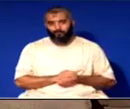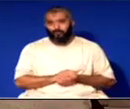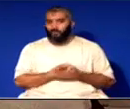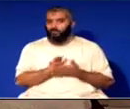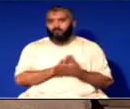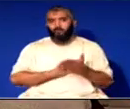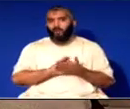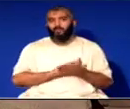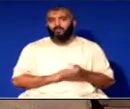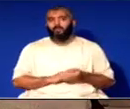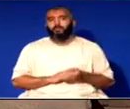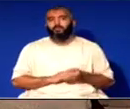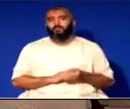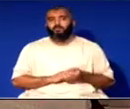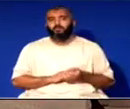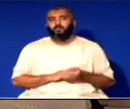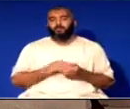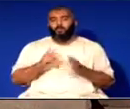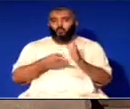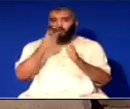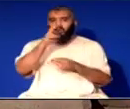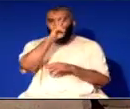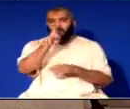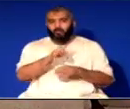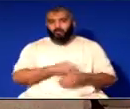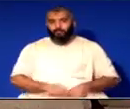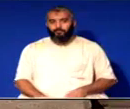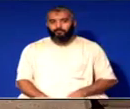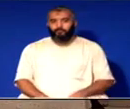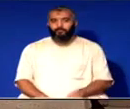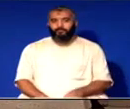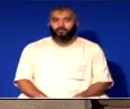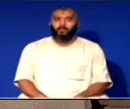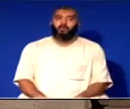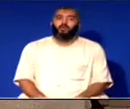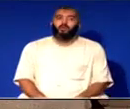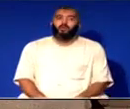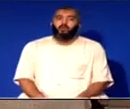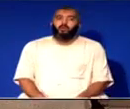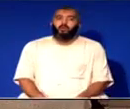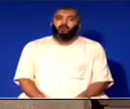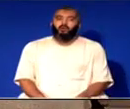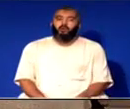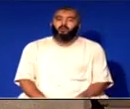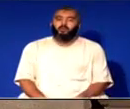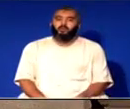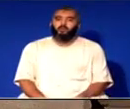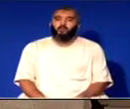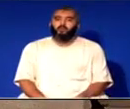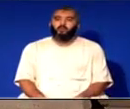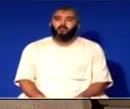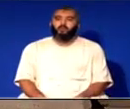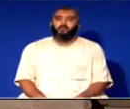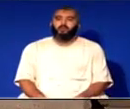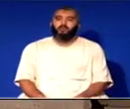الثاني، نعم، يعني هو يحكي يقول، نعم، لك المسجد الإمام والإخوان تاعه حولوه وراثي،